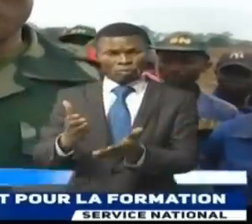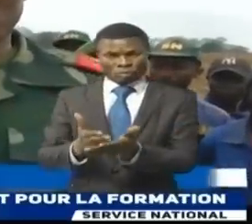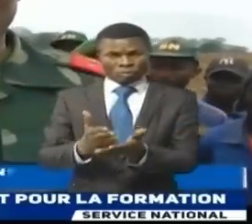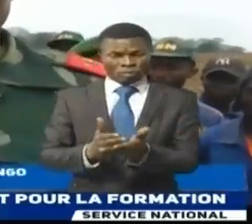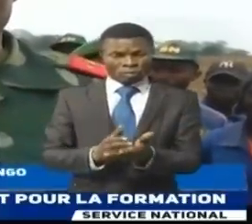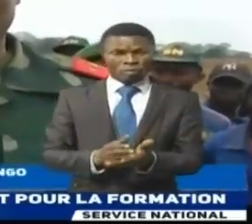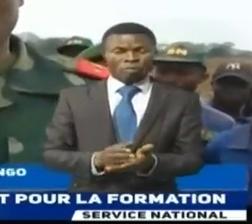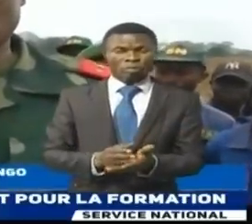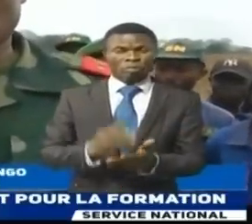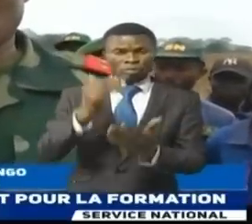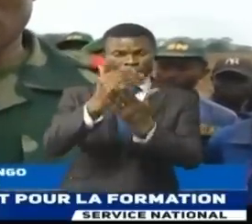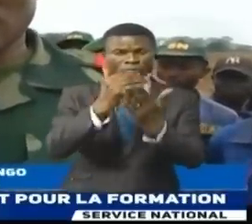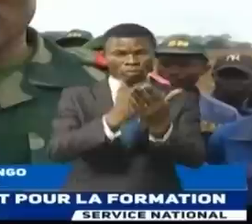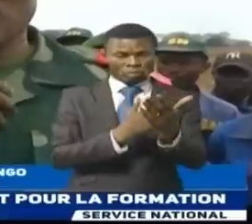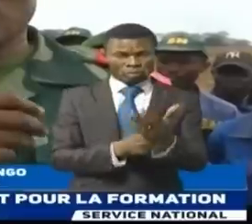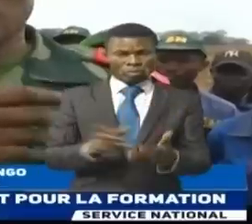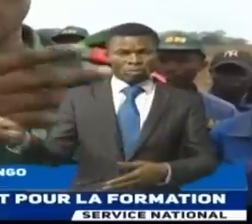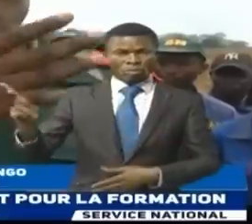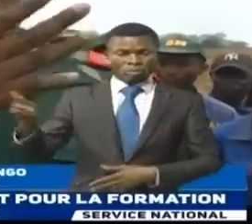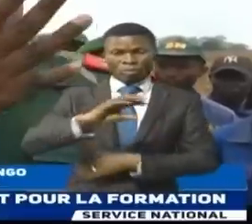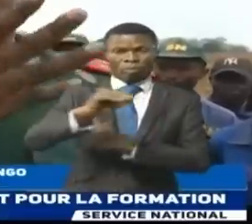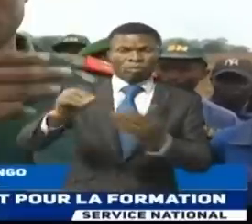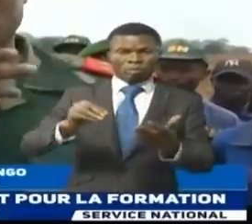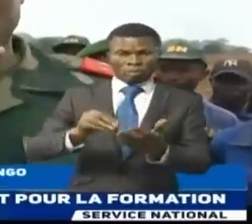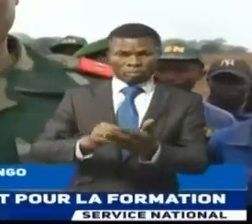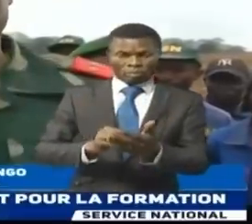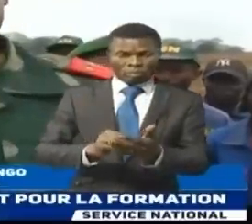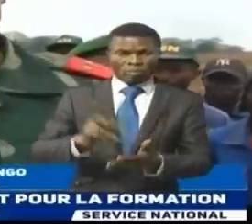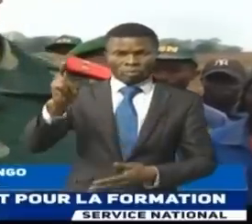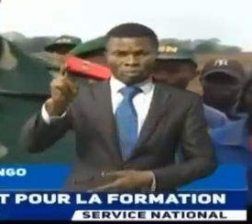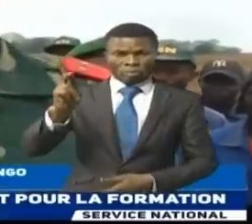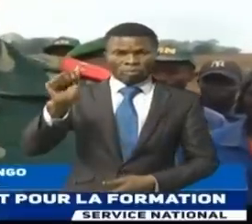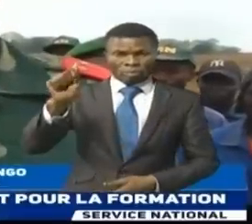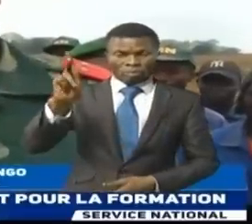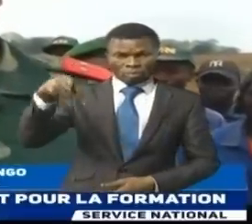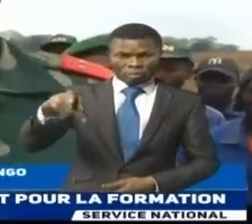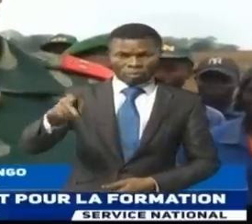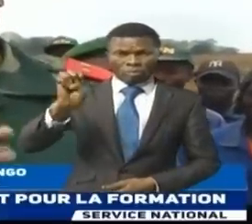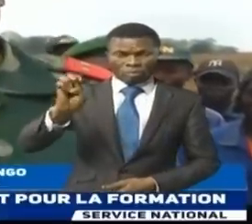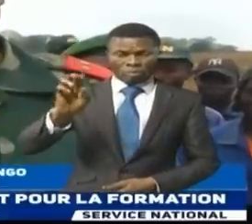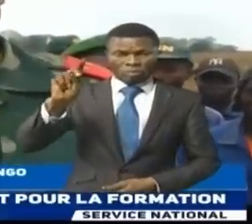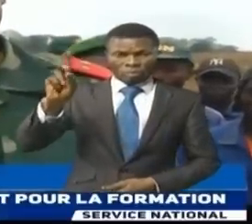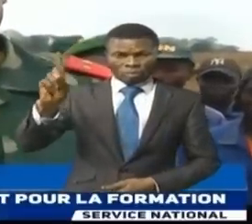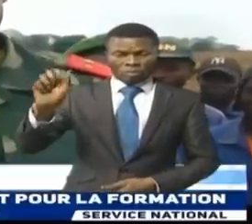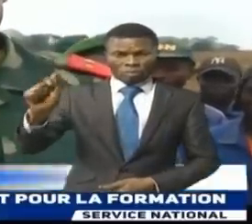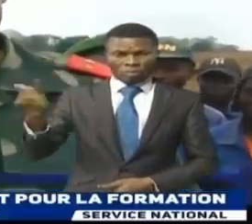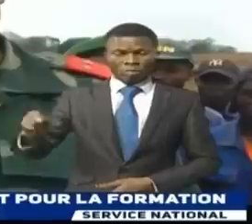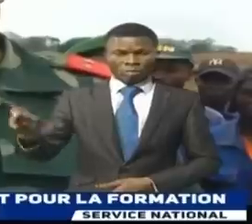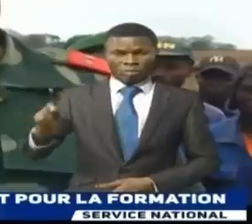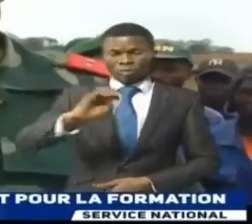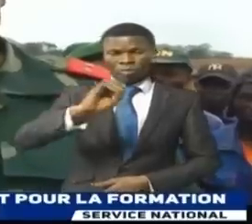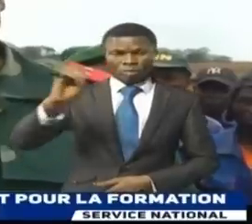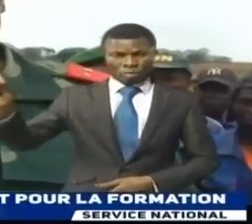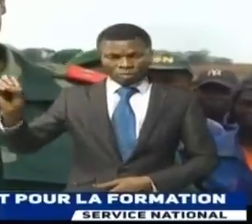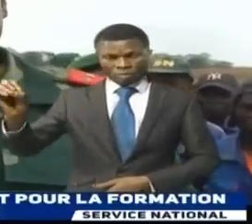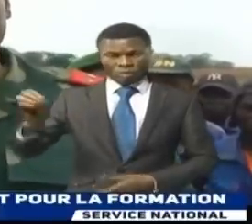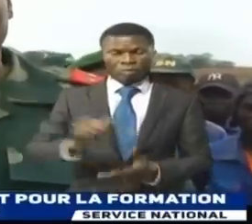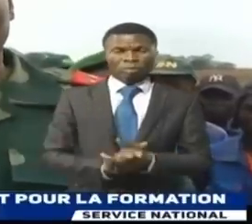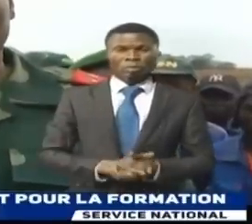Katwambi dans le Kassai central, Katenda dans le Kassai oriental, Kanyama-Kassessé dans le